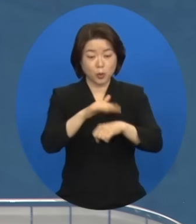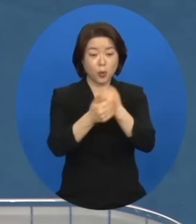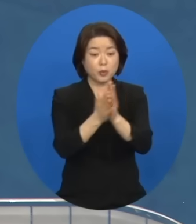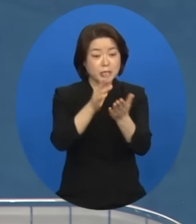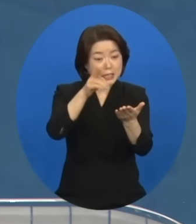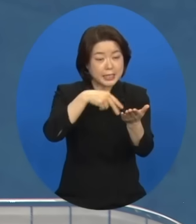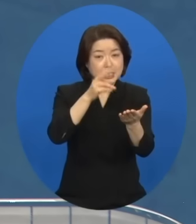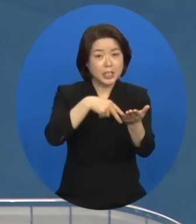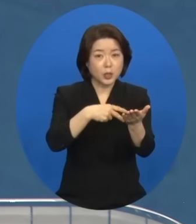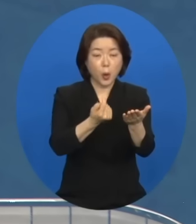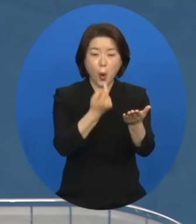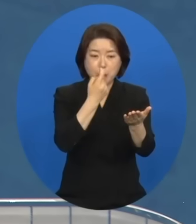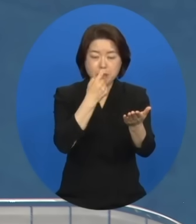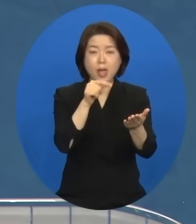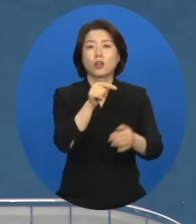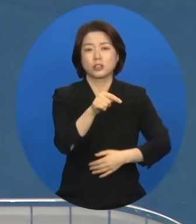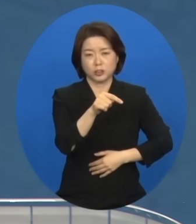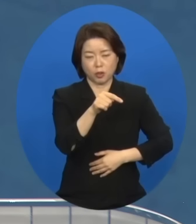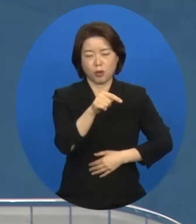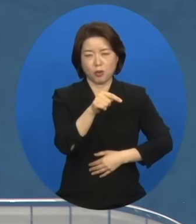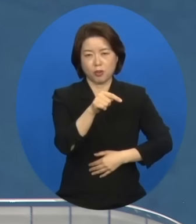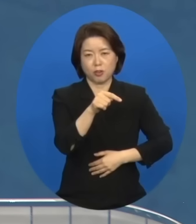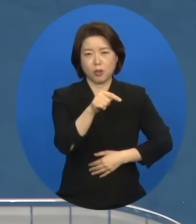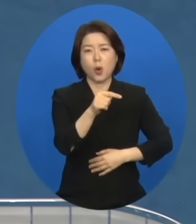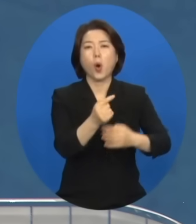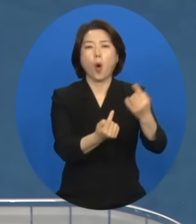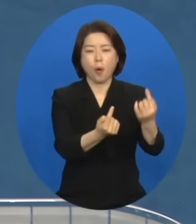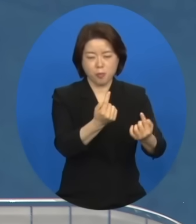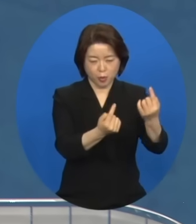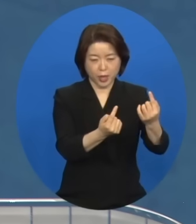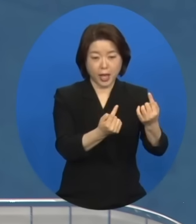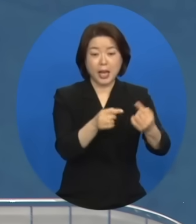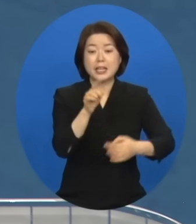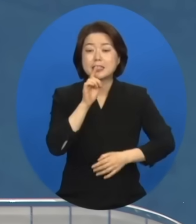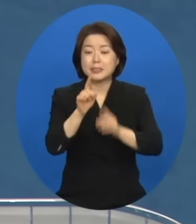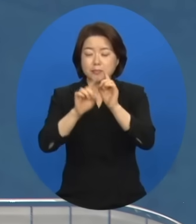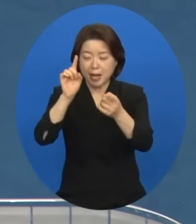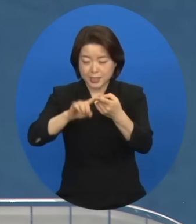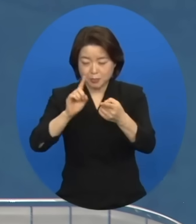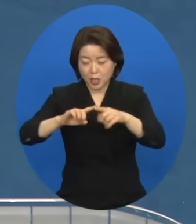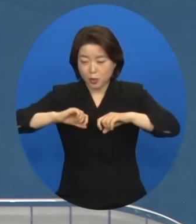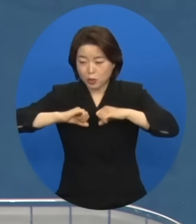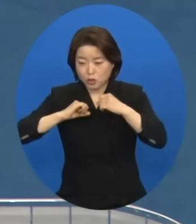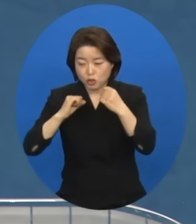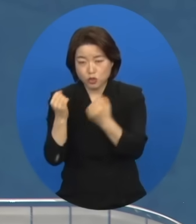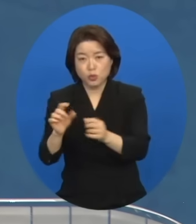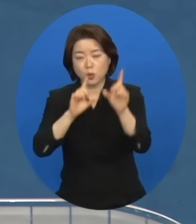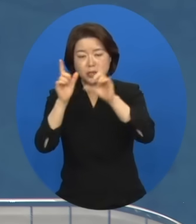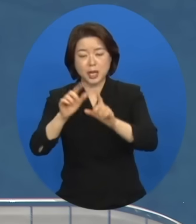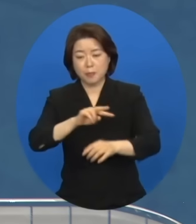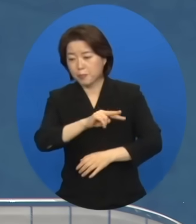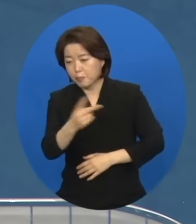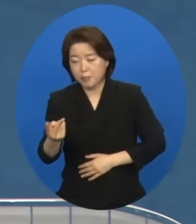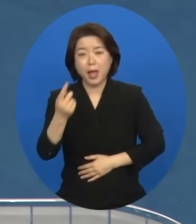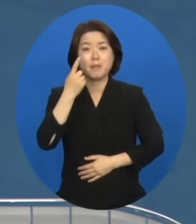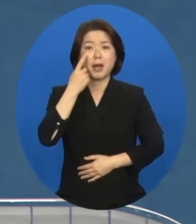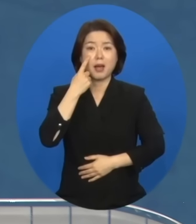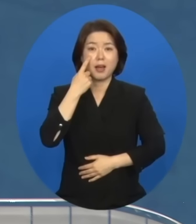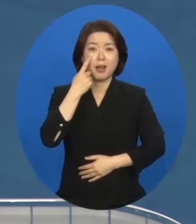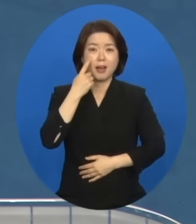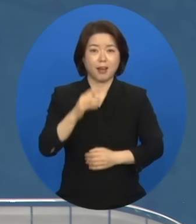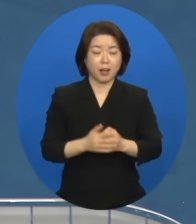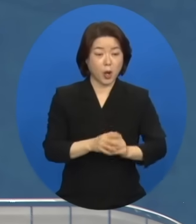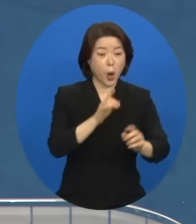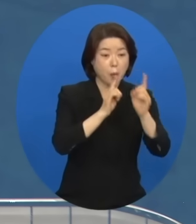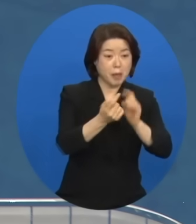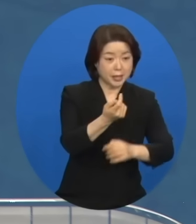읽고 배우는 것에서부터 순종의 삶으로 한번 바꿔보라.